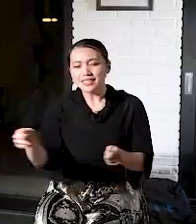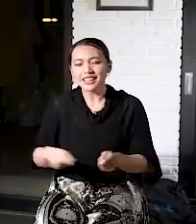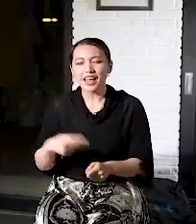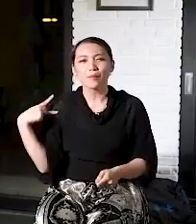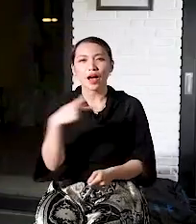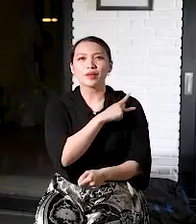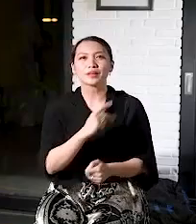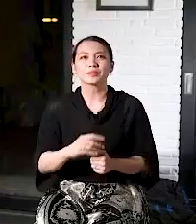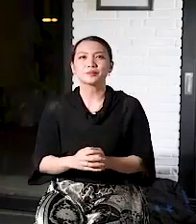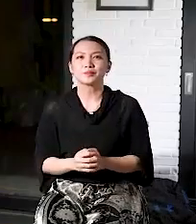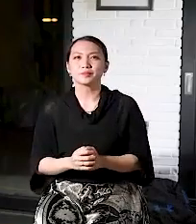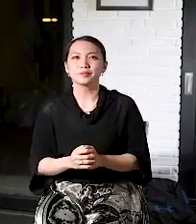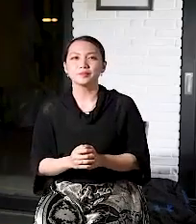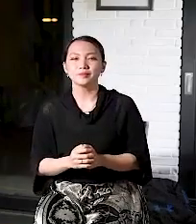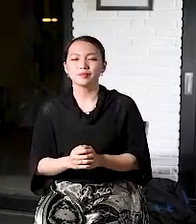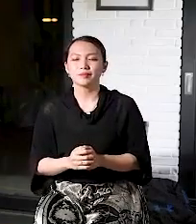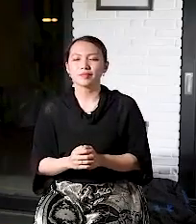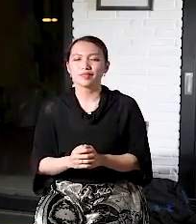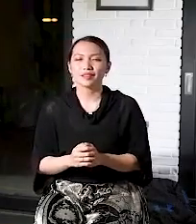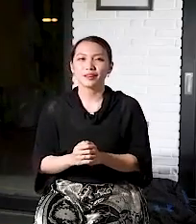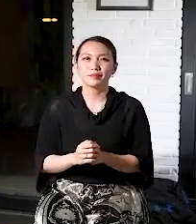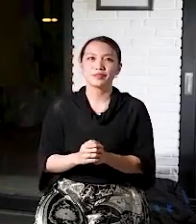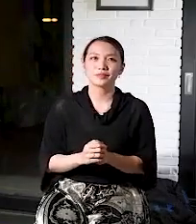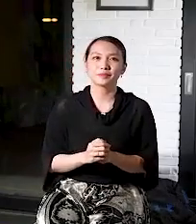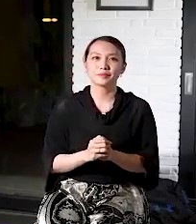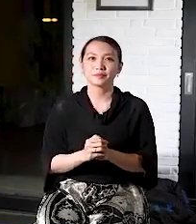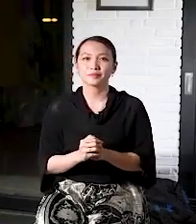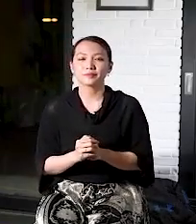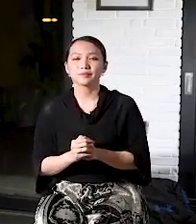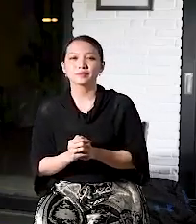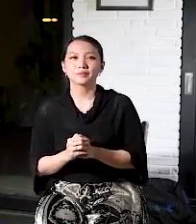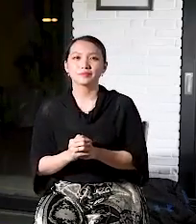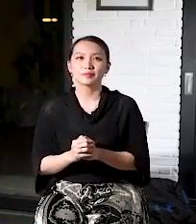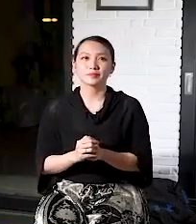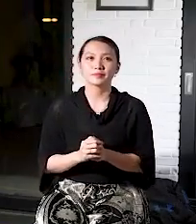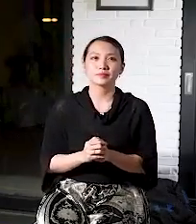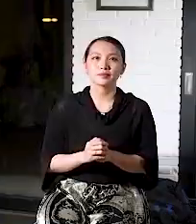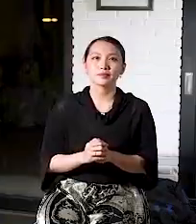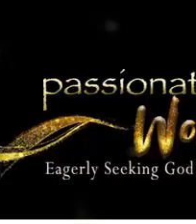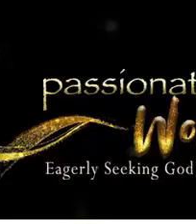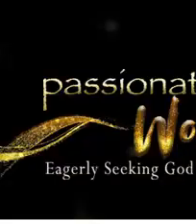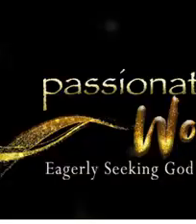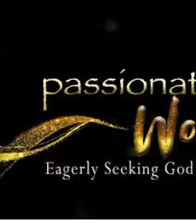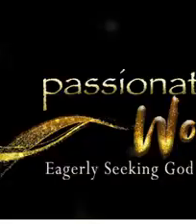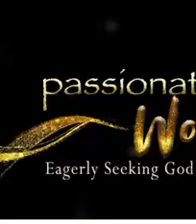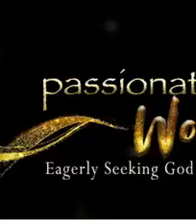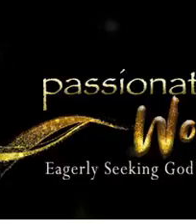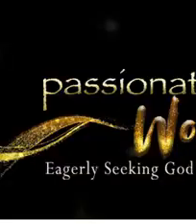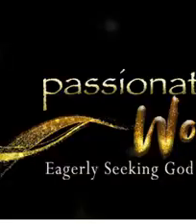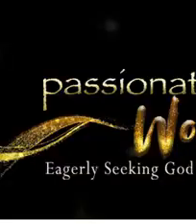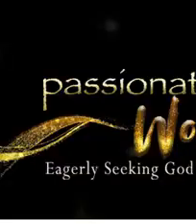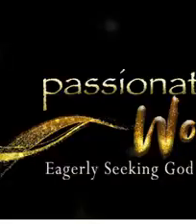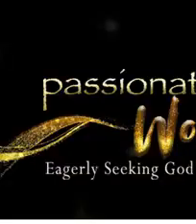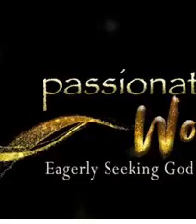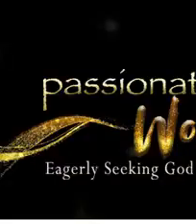们每一位。 In Jesus' name. 奉主耶稣的名。 Di Mazmur 63. 诗篇第